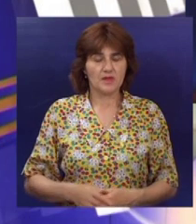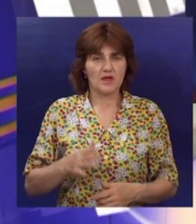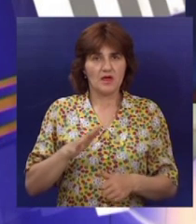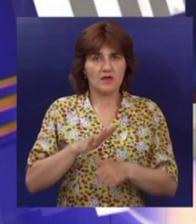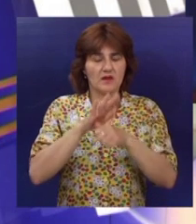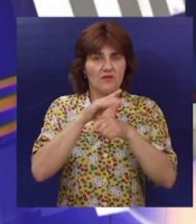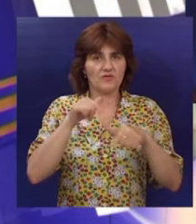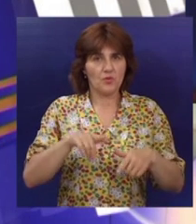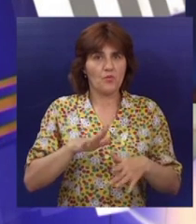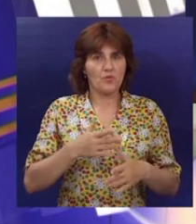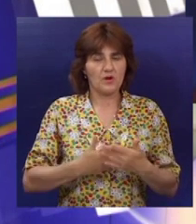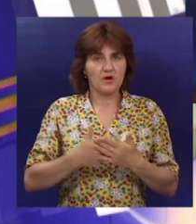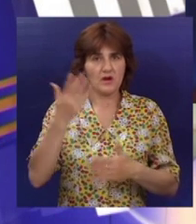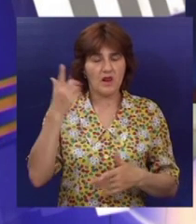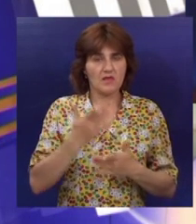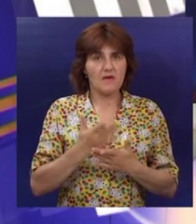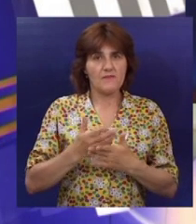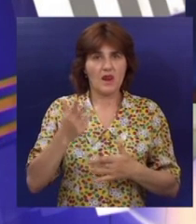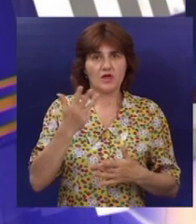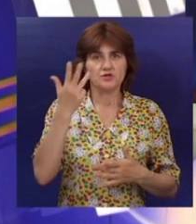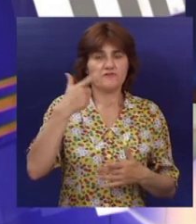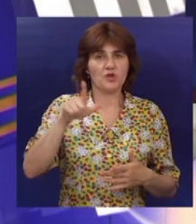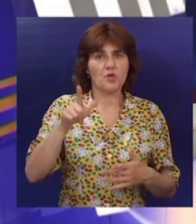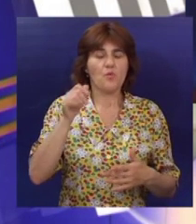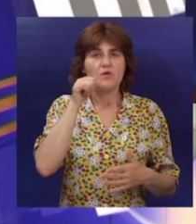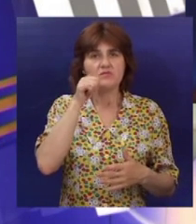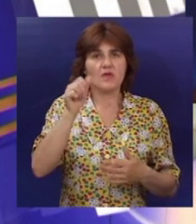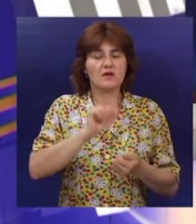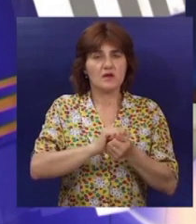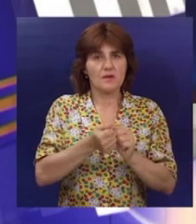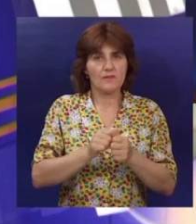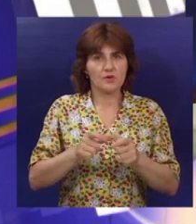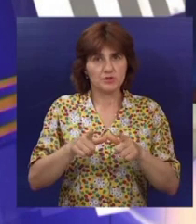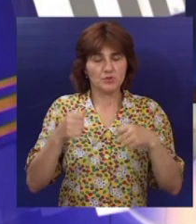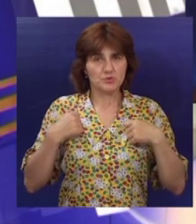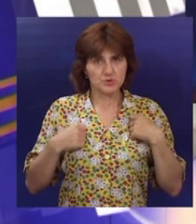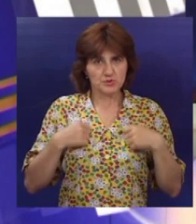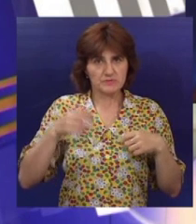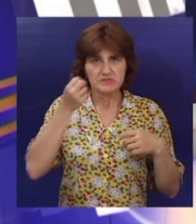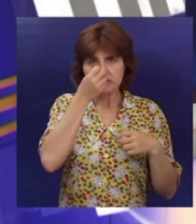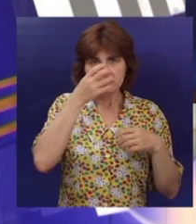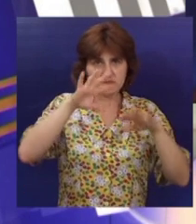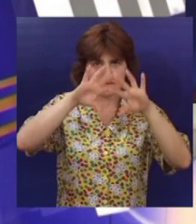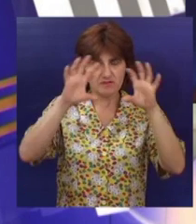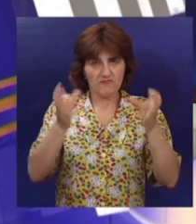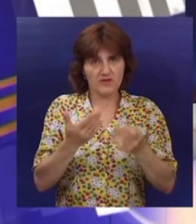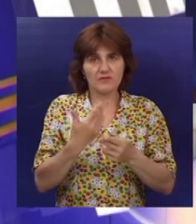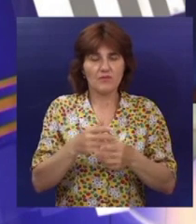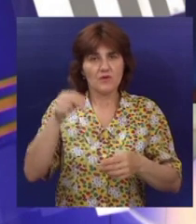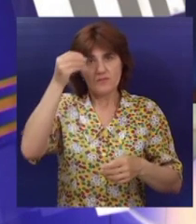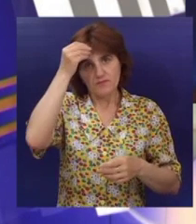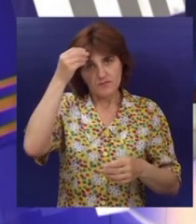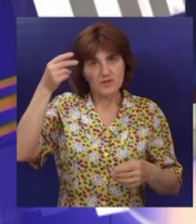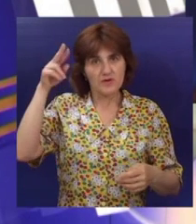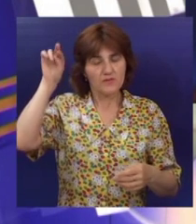Gradski odbor Subnora obeležio je 4. jul, dan borca u Subotici. Svečanost je počela polaganjem venaca na spomenik žrtvama